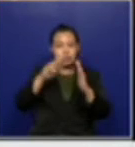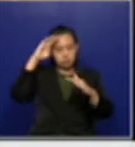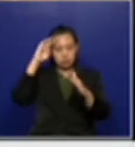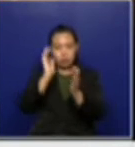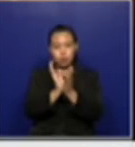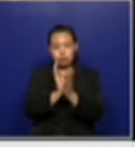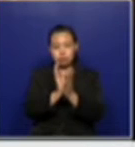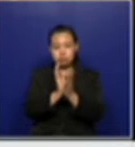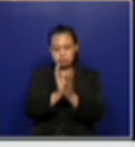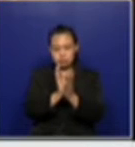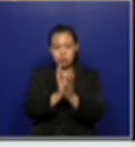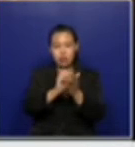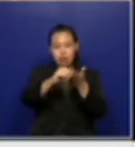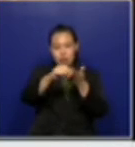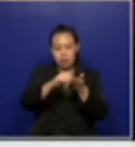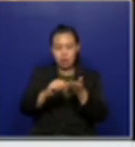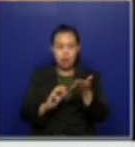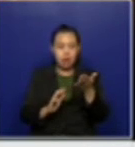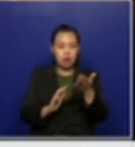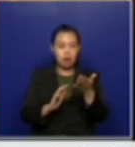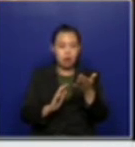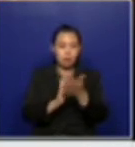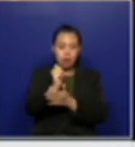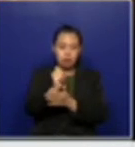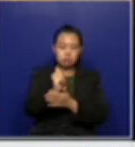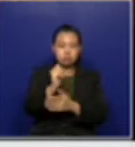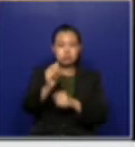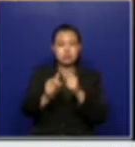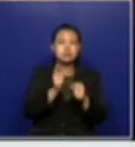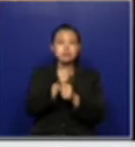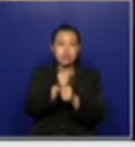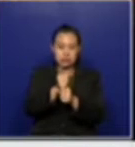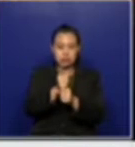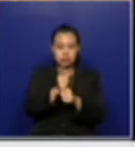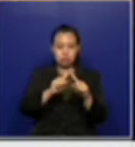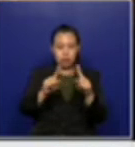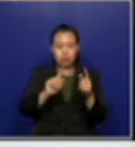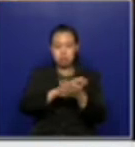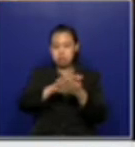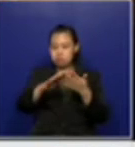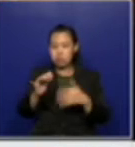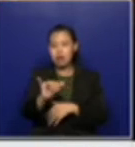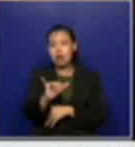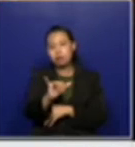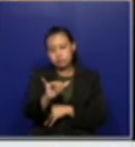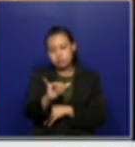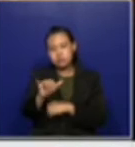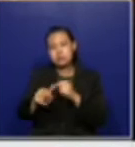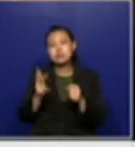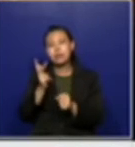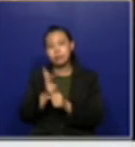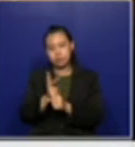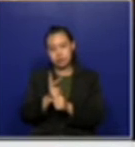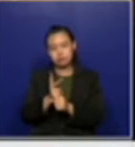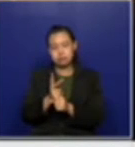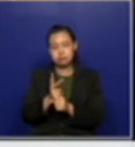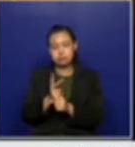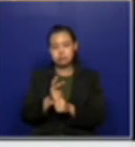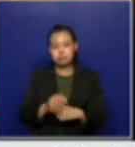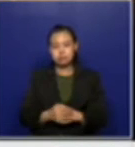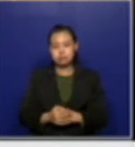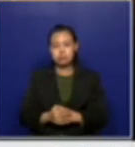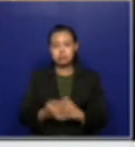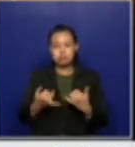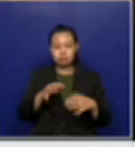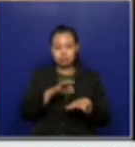ปีท่านประธานครับกฎหมายปฏิรูปตำรวจยังไม่แล้วเสร็จวันนี้การโยกย้ายตำรวจนี่ขาดคุณ